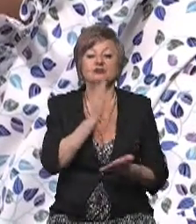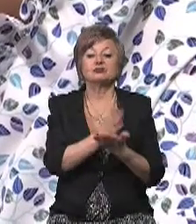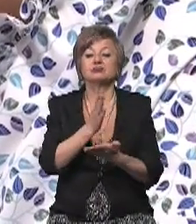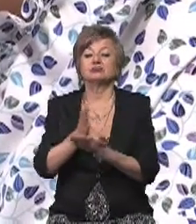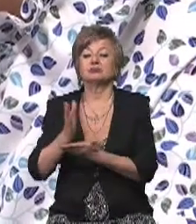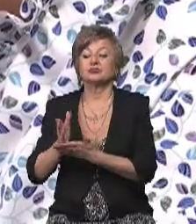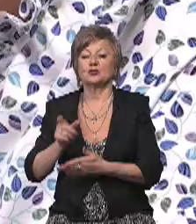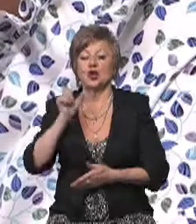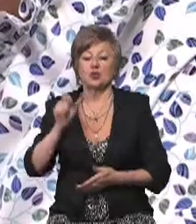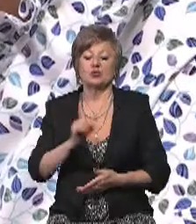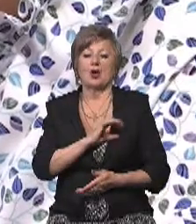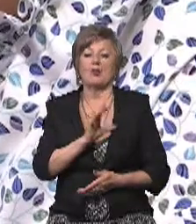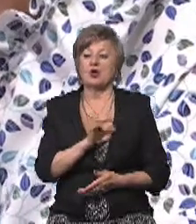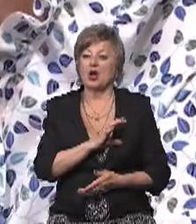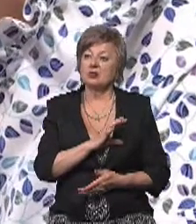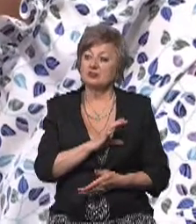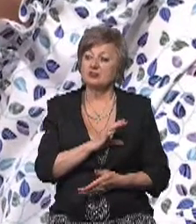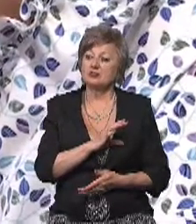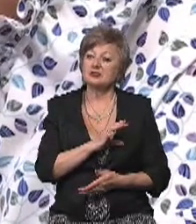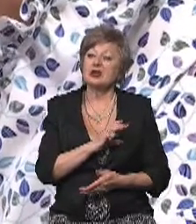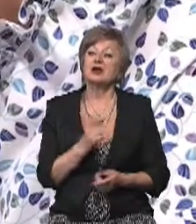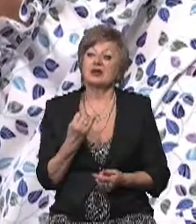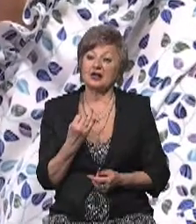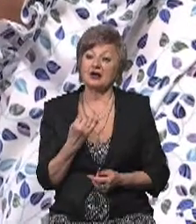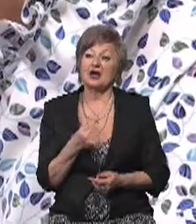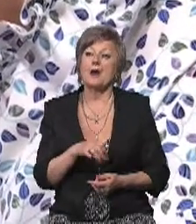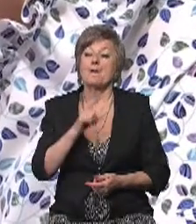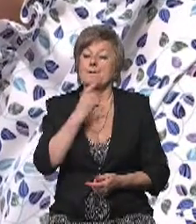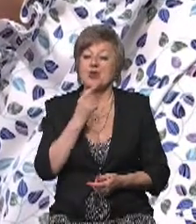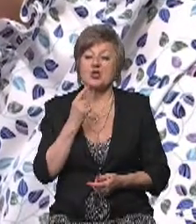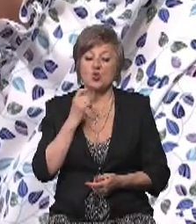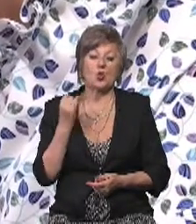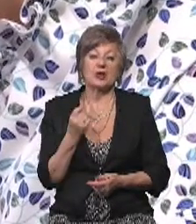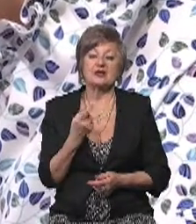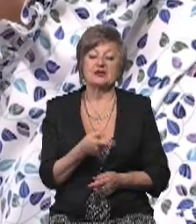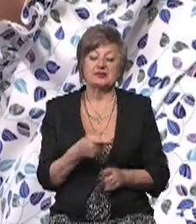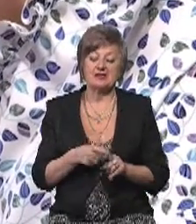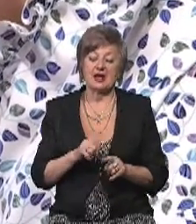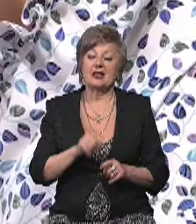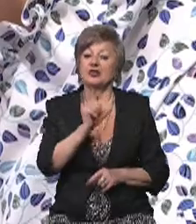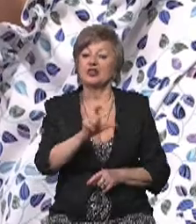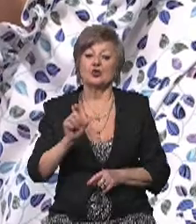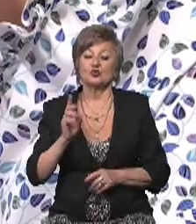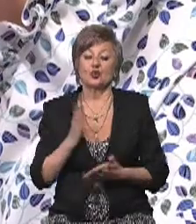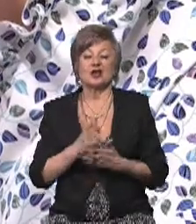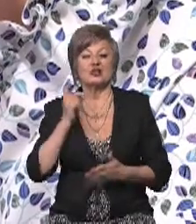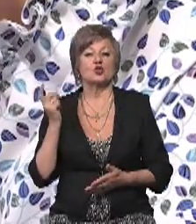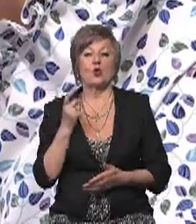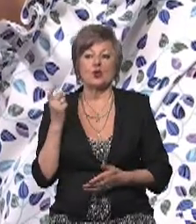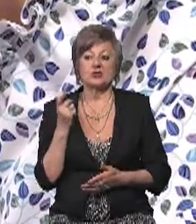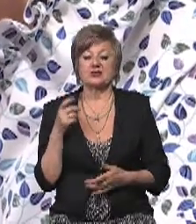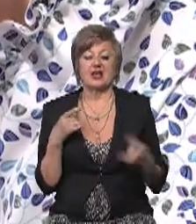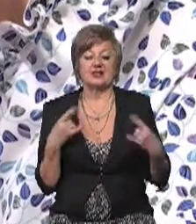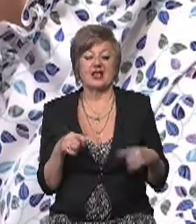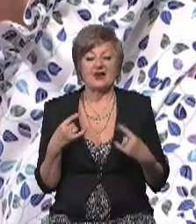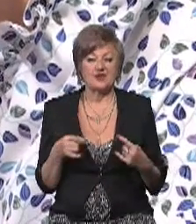конкретним олігархам. А де олігархізація не відбулася? І багато з цих людей, які є власниками, в першу чергу,